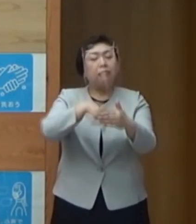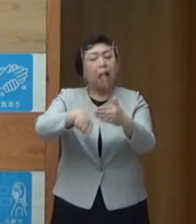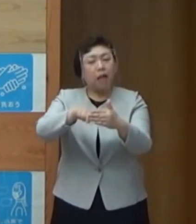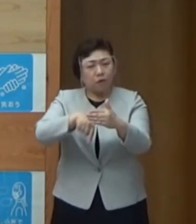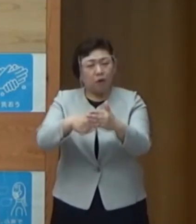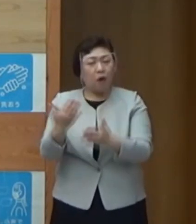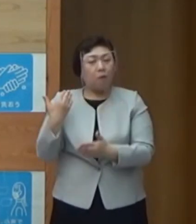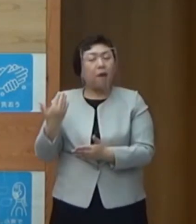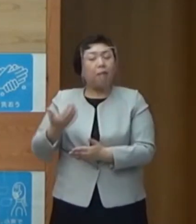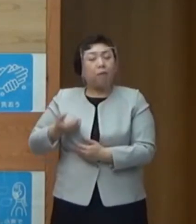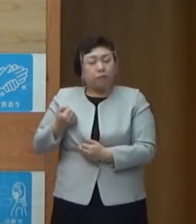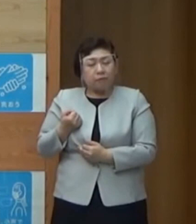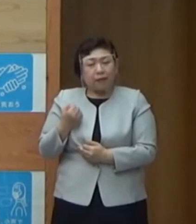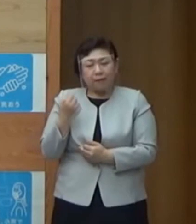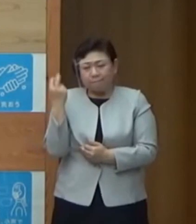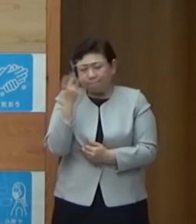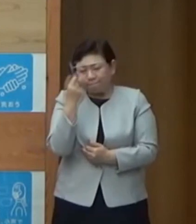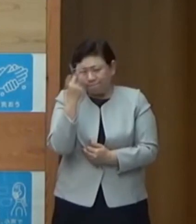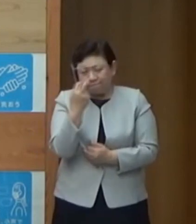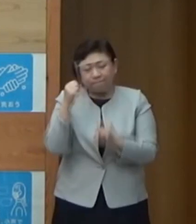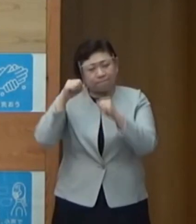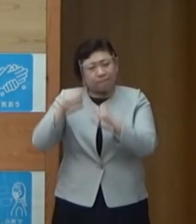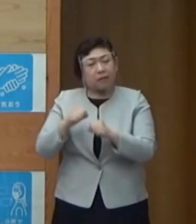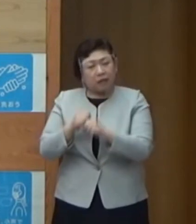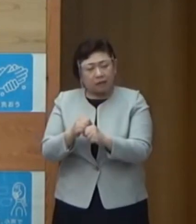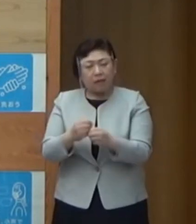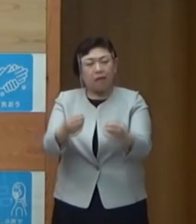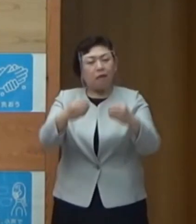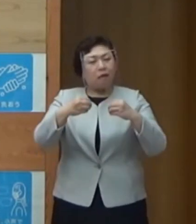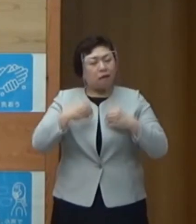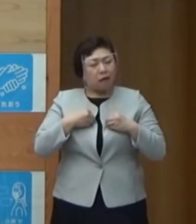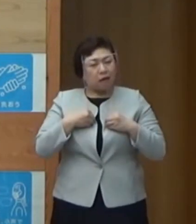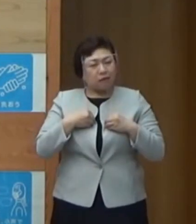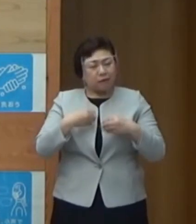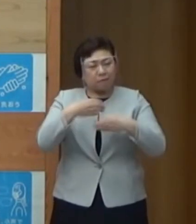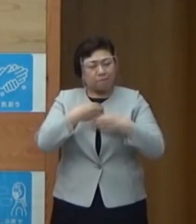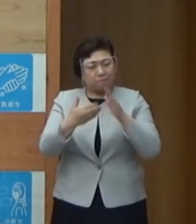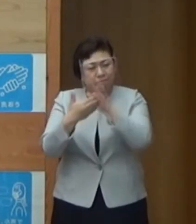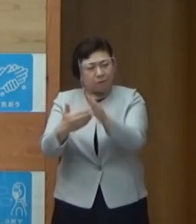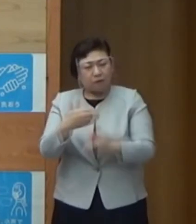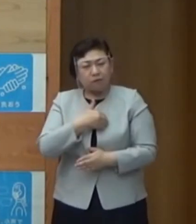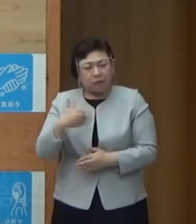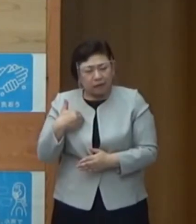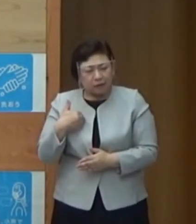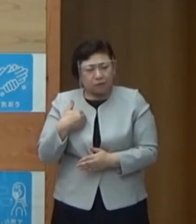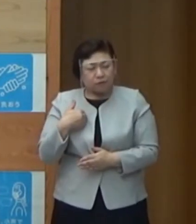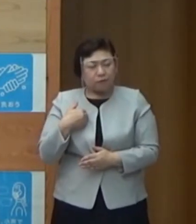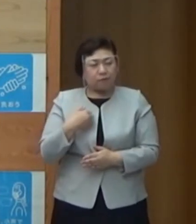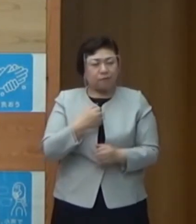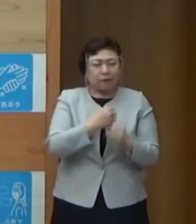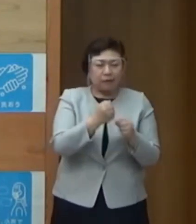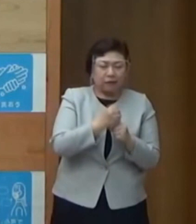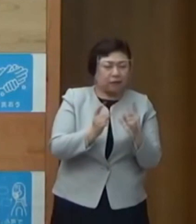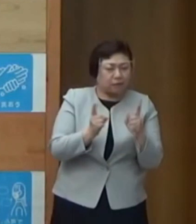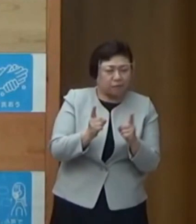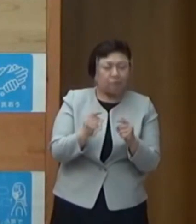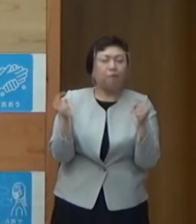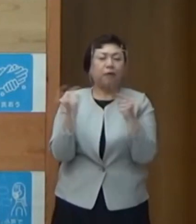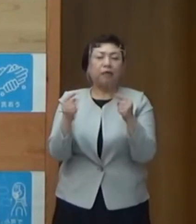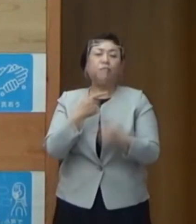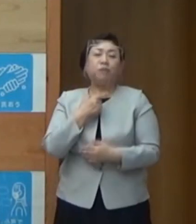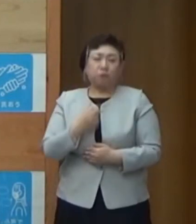を事前にご確認をいただきまして感染リスクが回避できるかどうかを検討していただきたいと思います